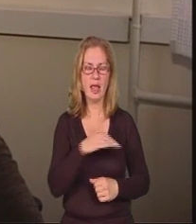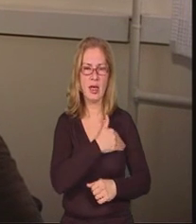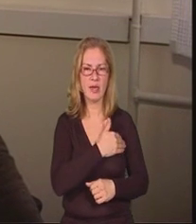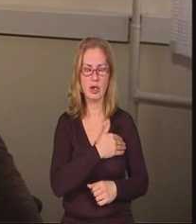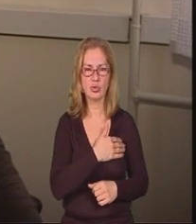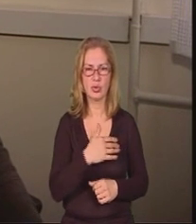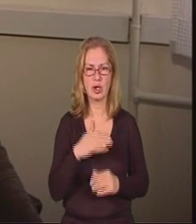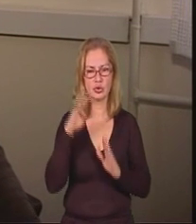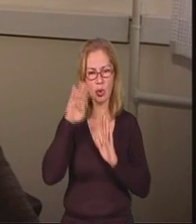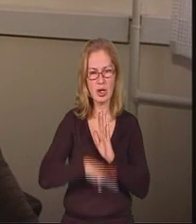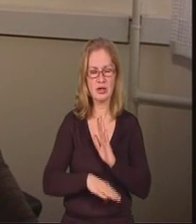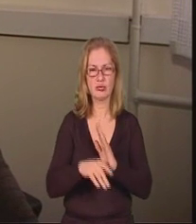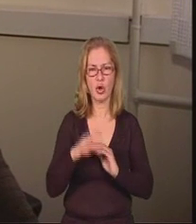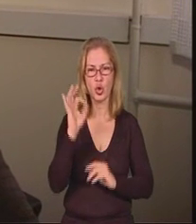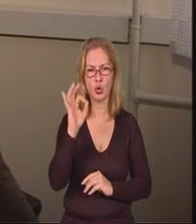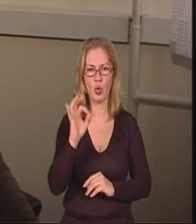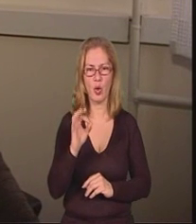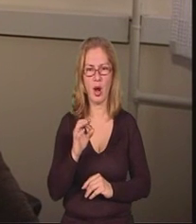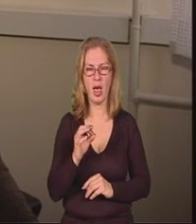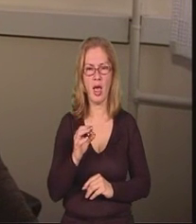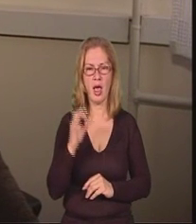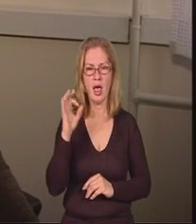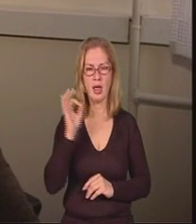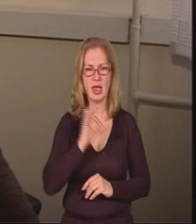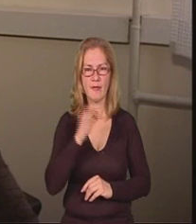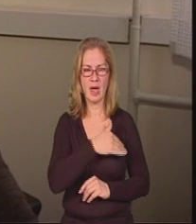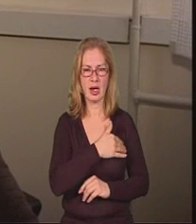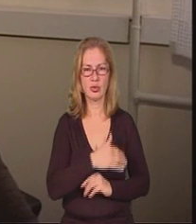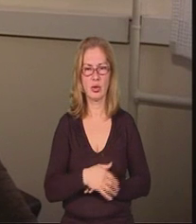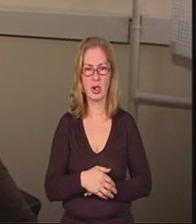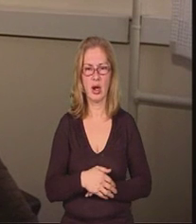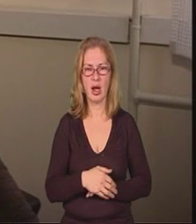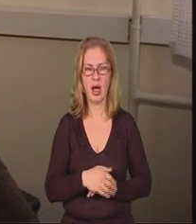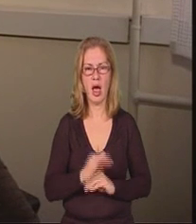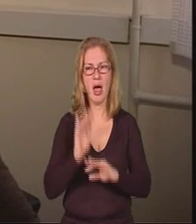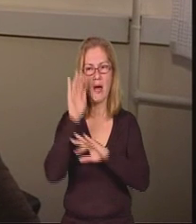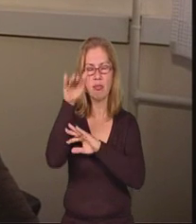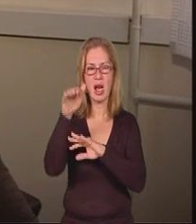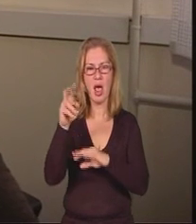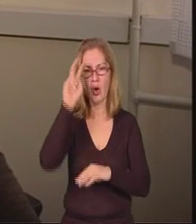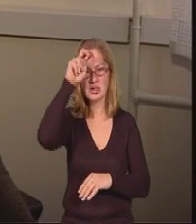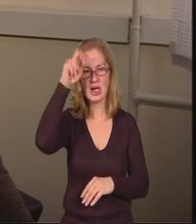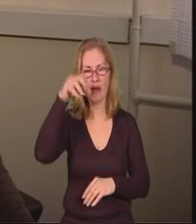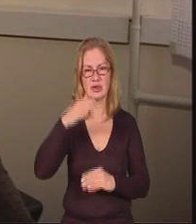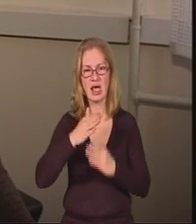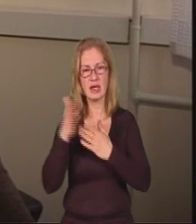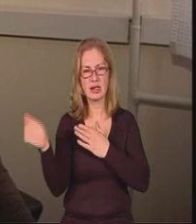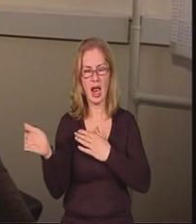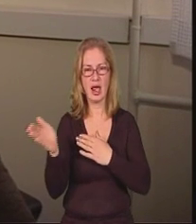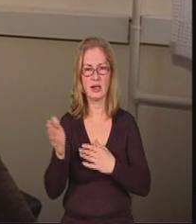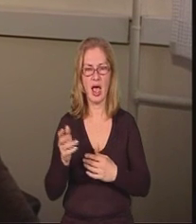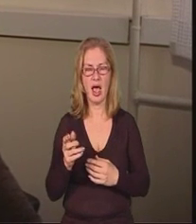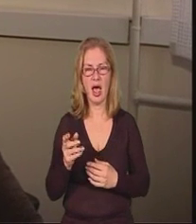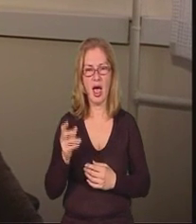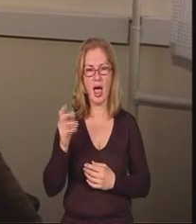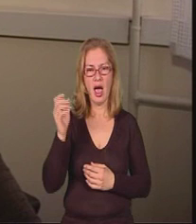ovih dana tokom noći i ranih jutarnjih sati ispod nule, ovom prilikom bih uputila i upozorenje vozačima na sremskoj strani, tačnije na